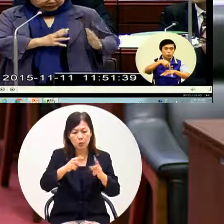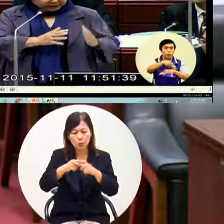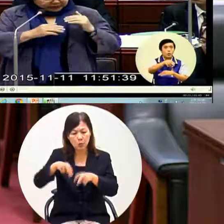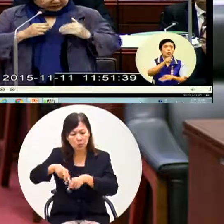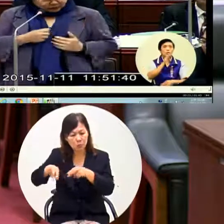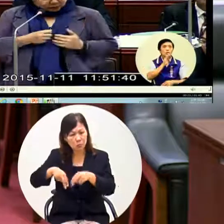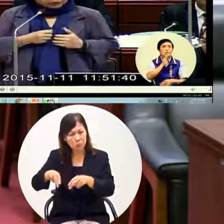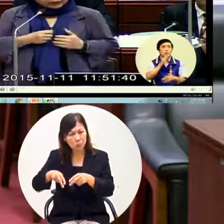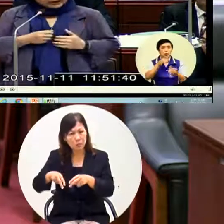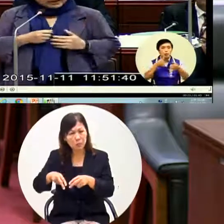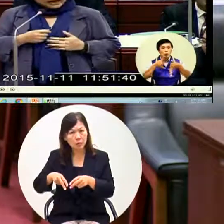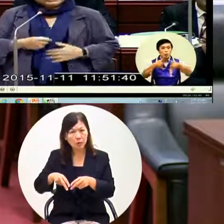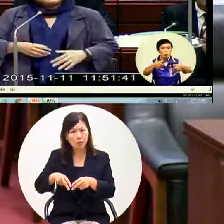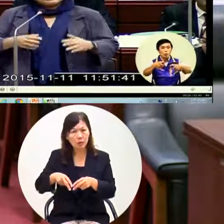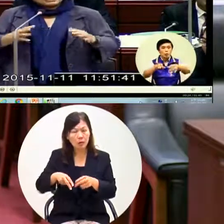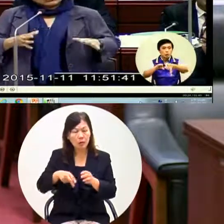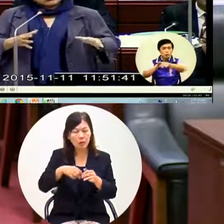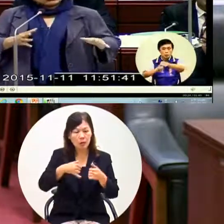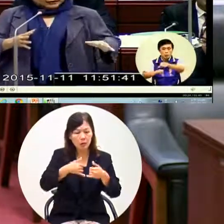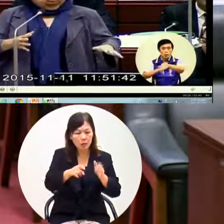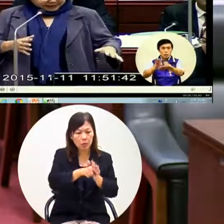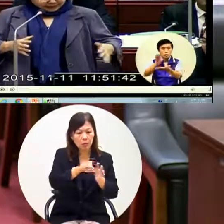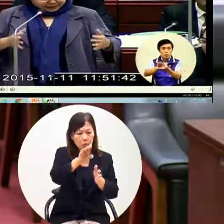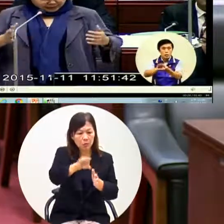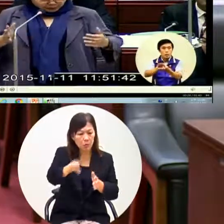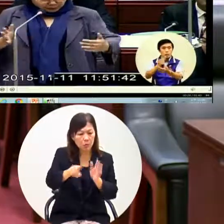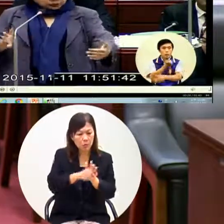没有停车的功能，还是道